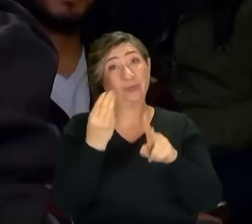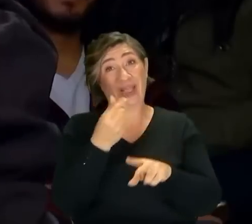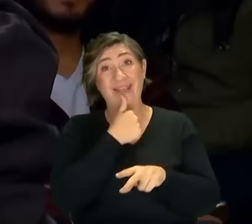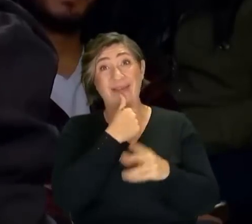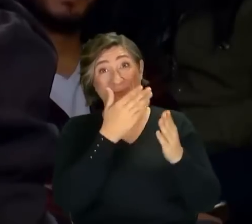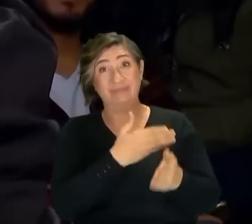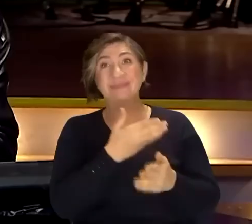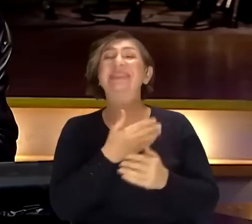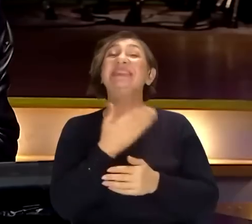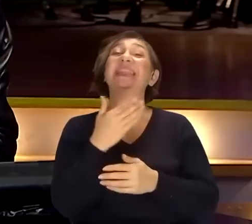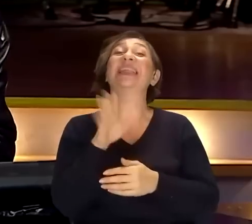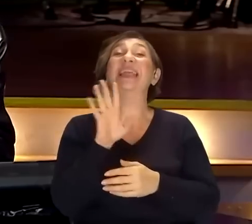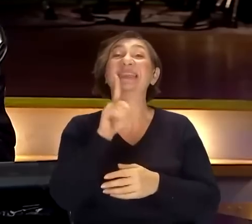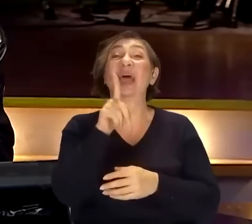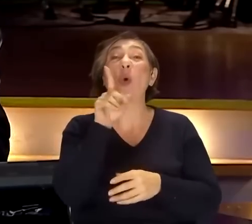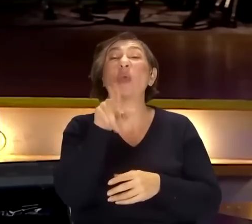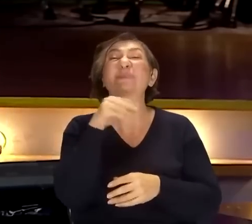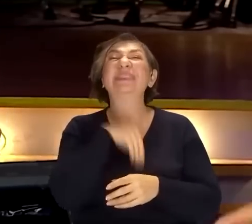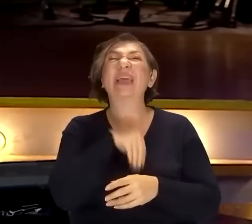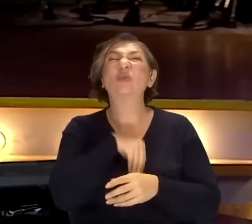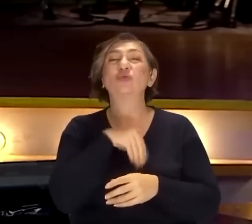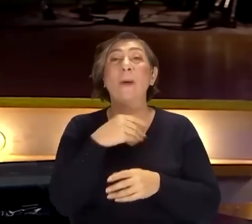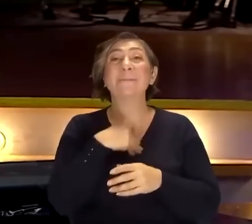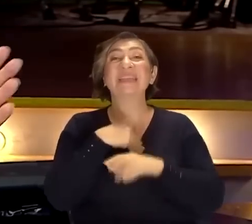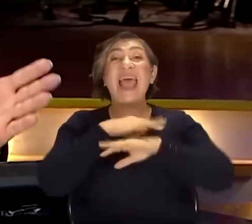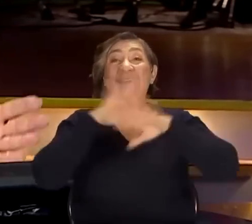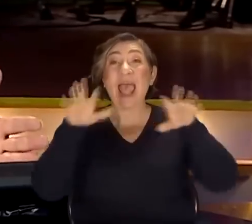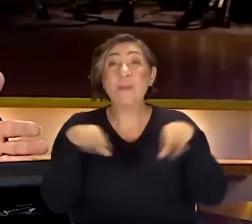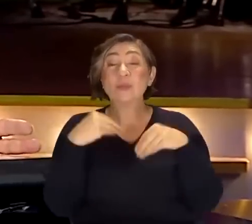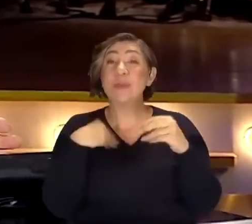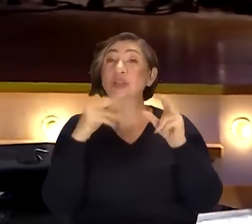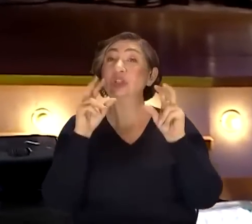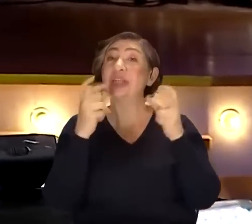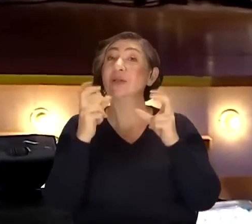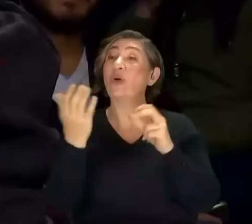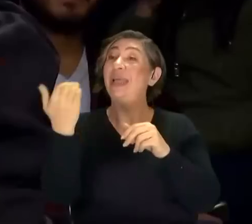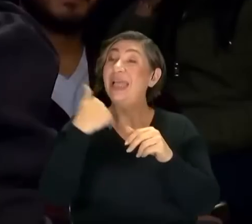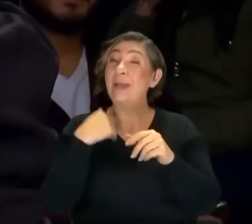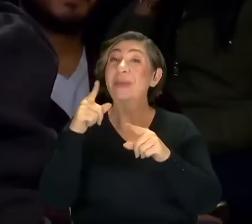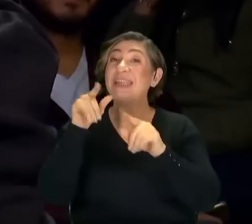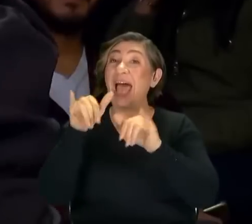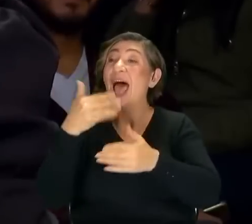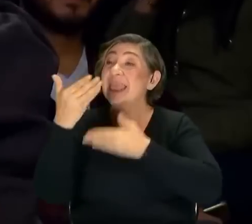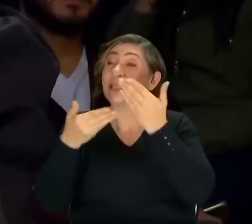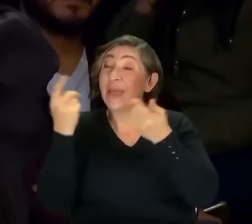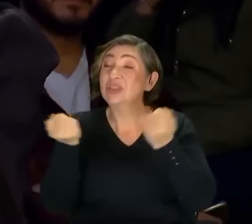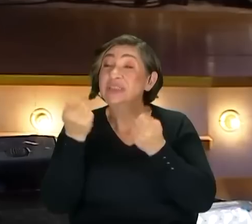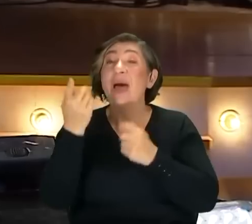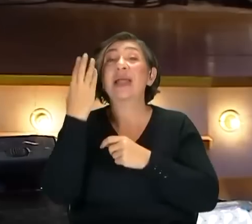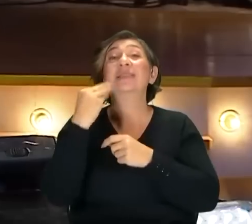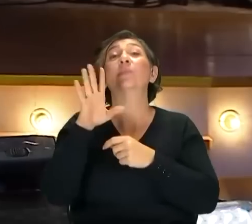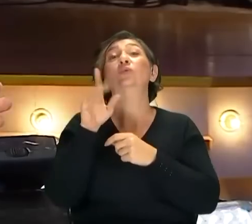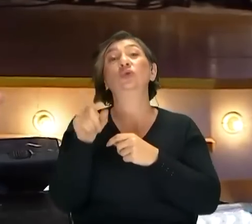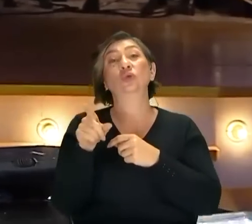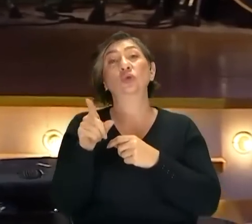yani. Değil. Sen öyle sanıyorsun. Biz hepimiz, ben Show Radyo'ya geldiğinde de sana bunu anlatmaya çalıştım.